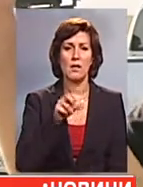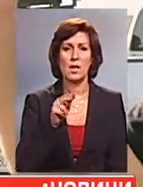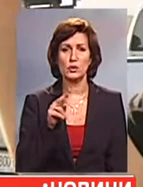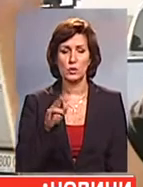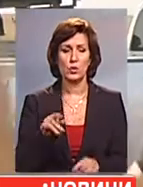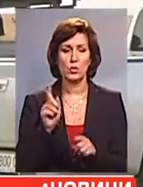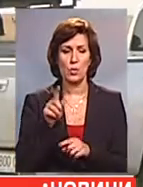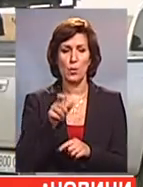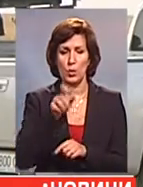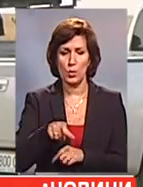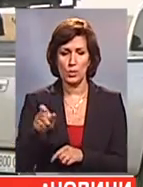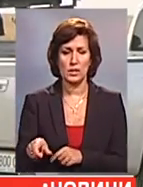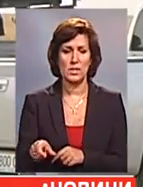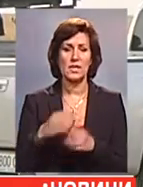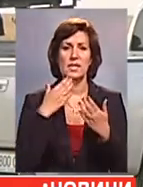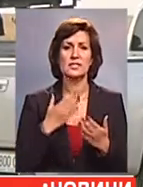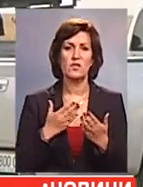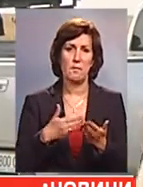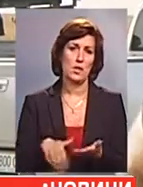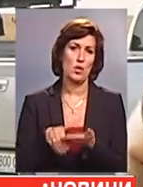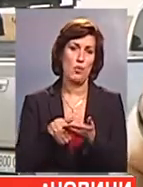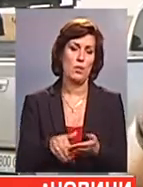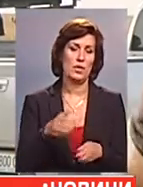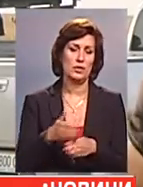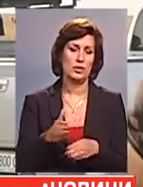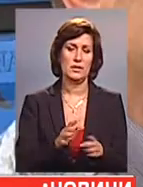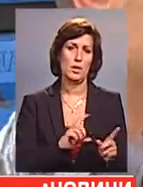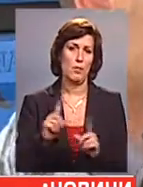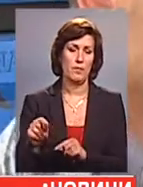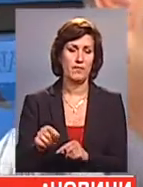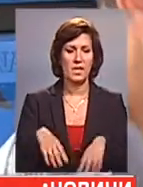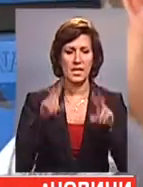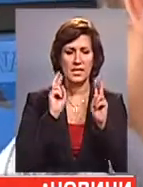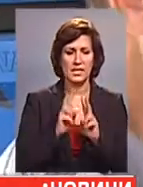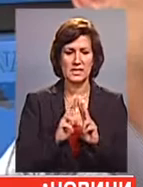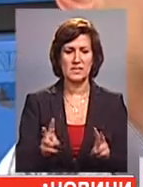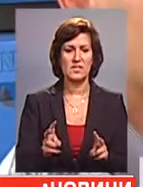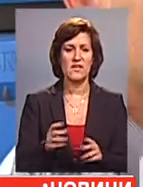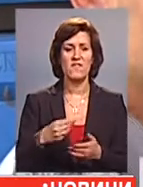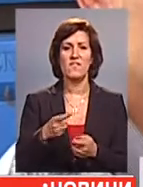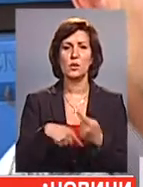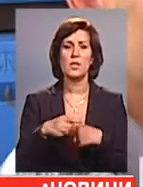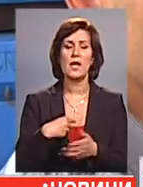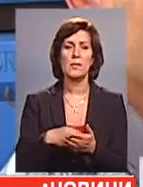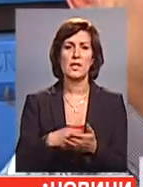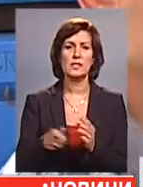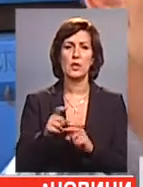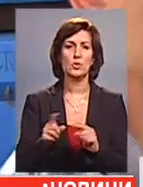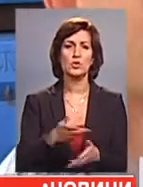тому люди звернулись, ми допомогли, частина поїхала. Неізвісно, вернуть ли нам гроші за те,